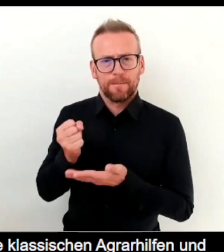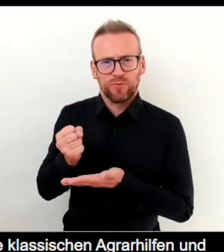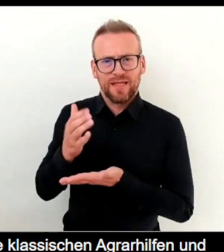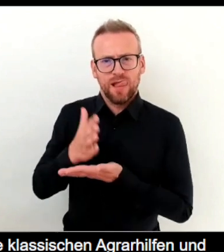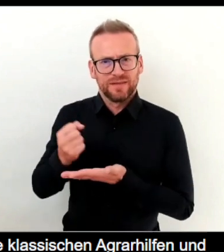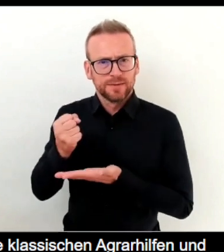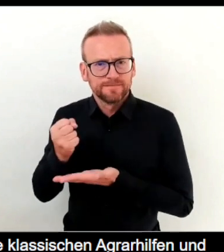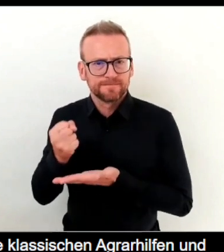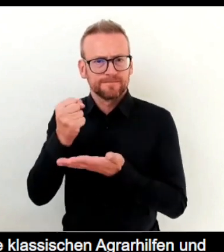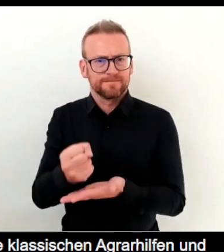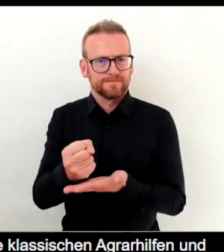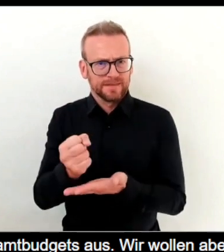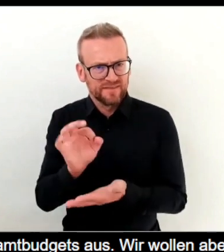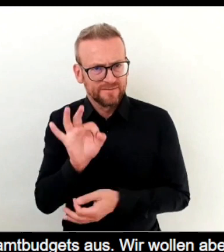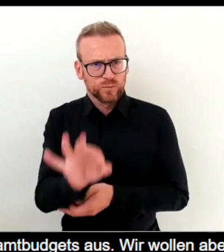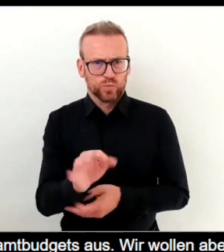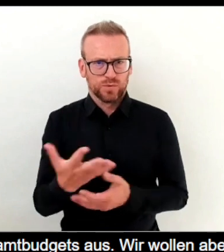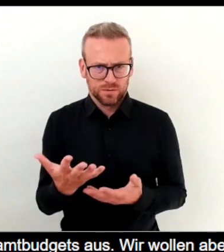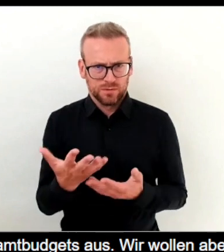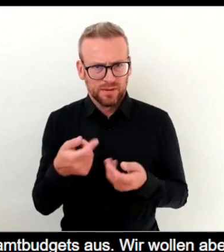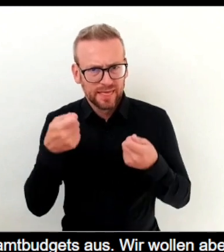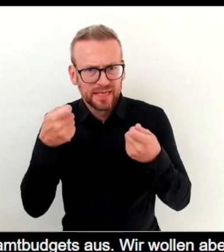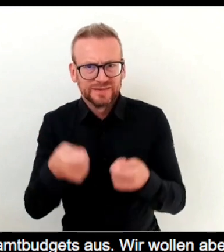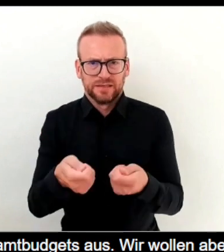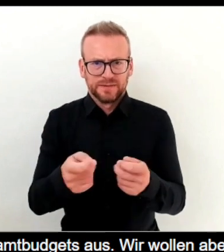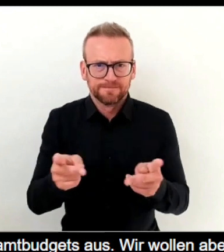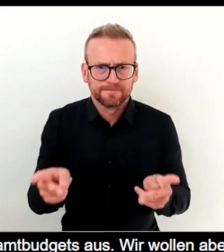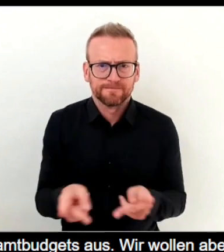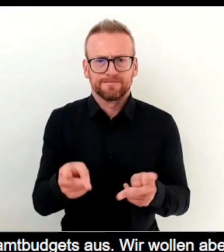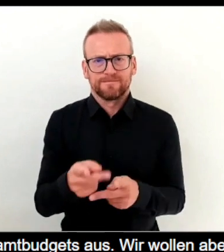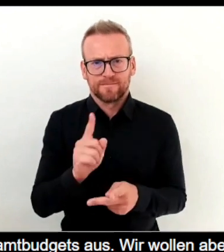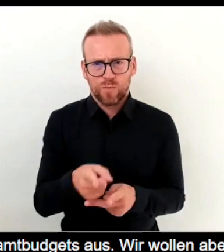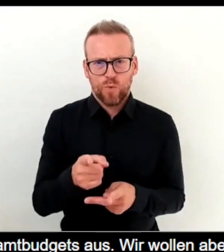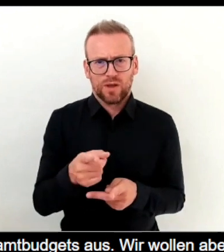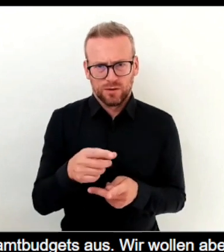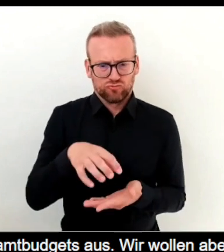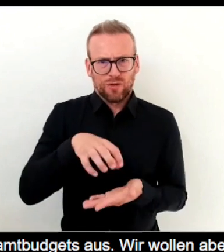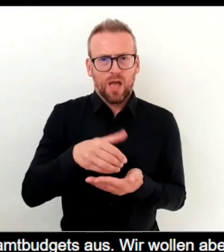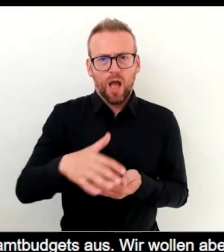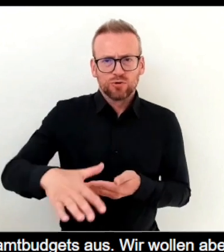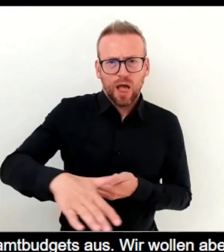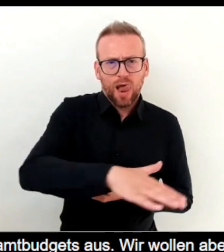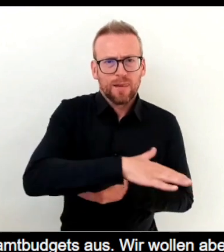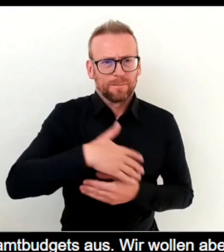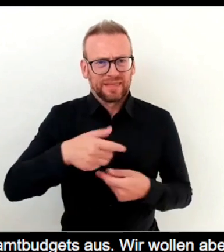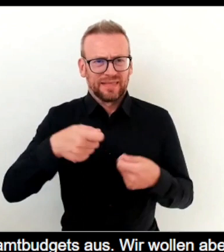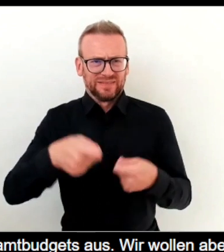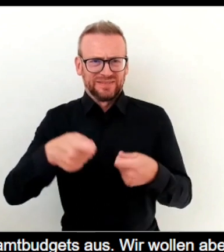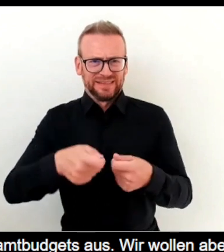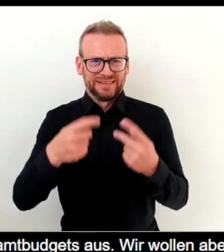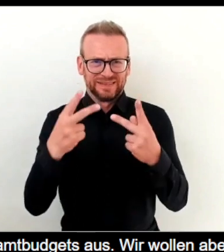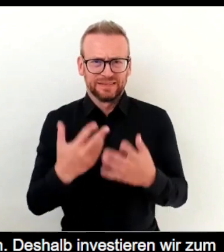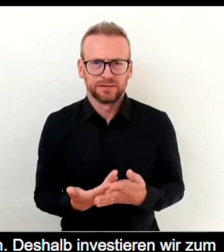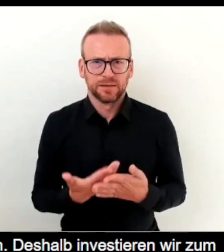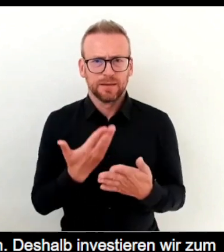zugleich Erträge stabilisieren. Zum Beispiel die Präzisionsmethoden, die neu entwickelt werden für die Landwirtschaft,